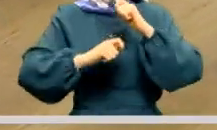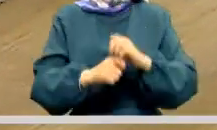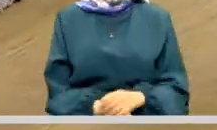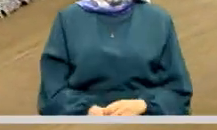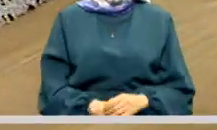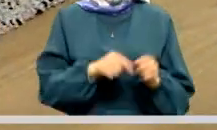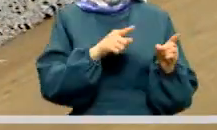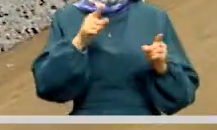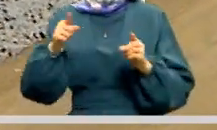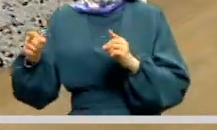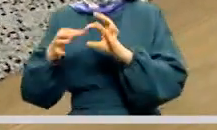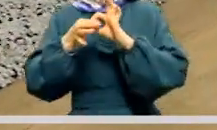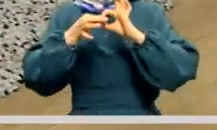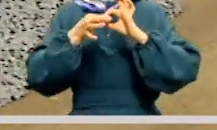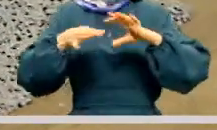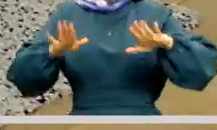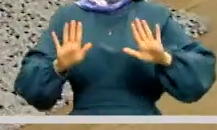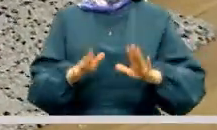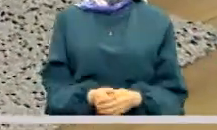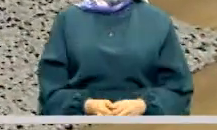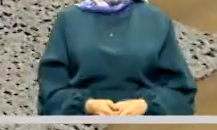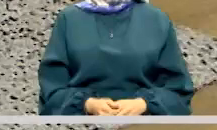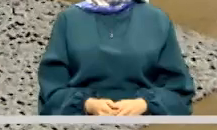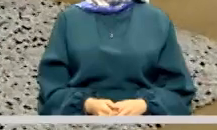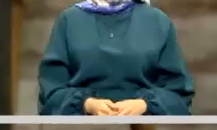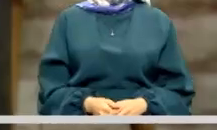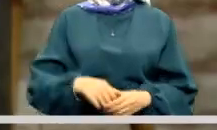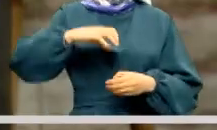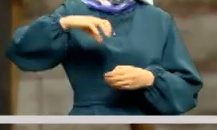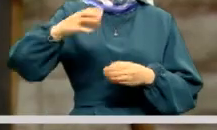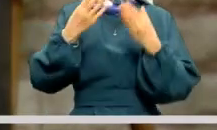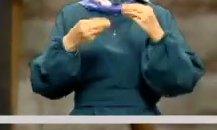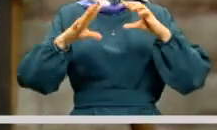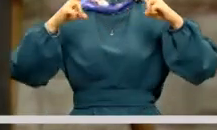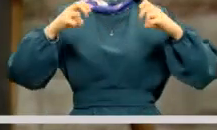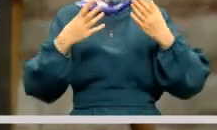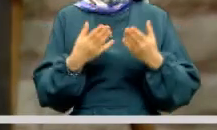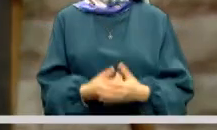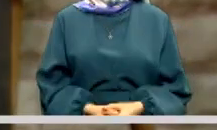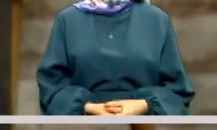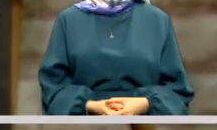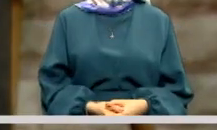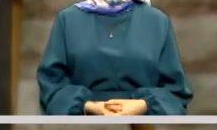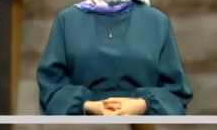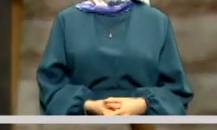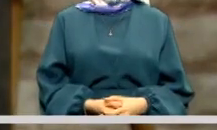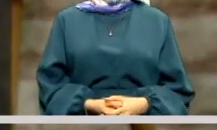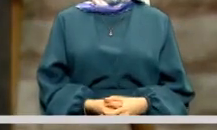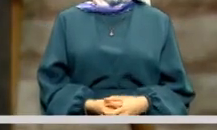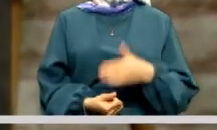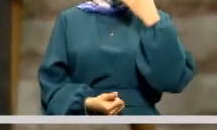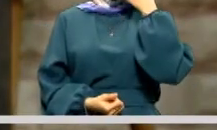birbirinden kopmayan birbirinden ayrı olmayan hususlardır daha da ileri gidersek belki